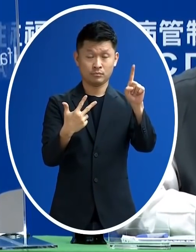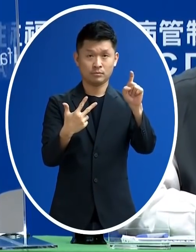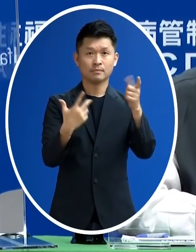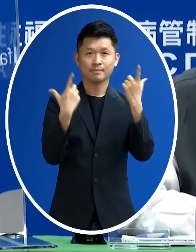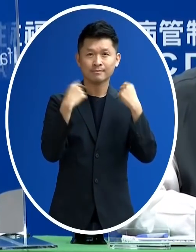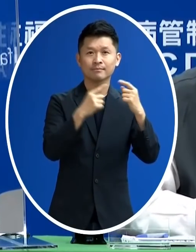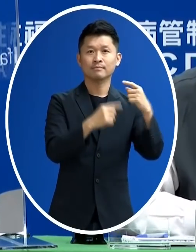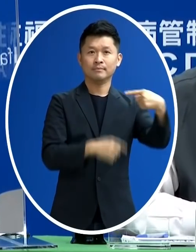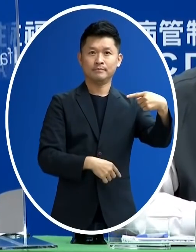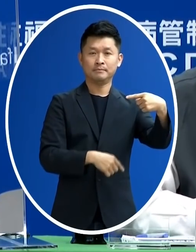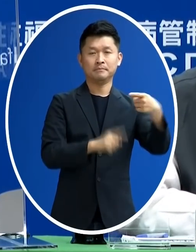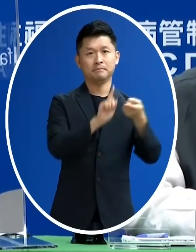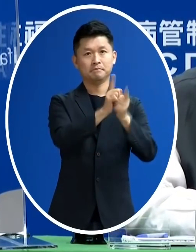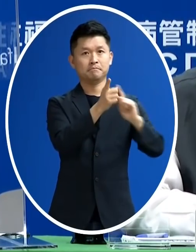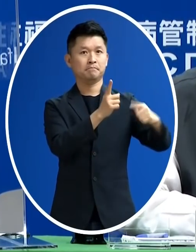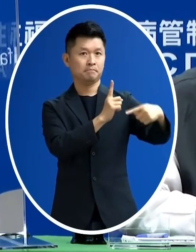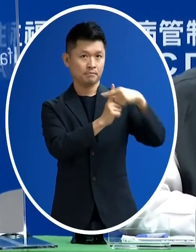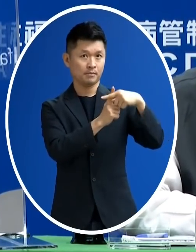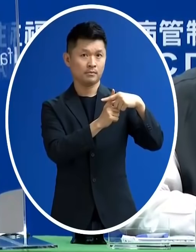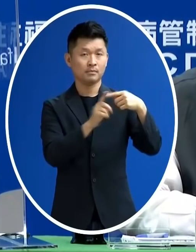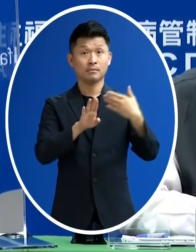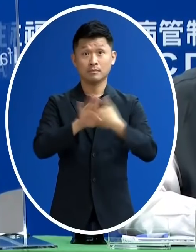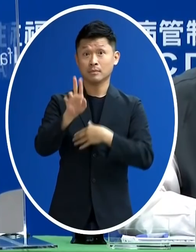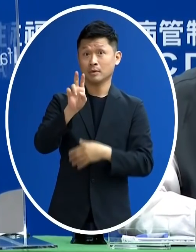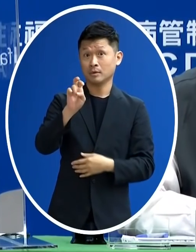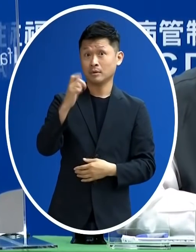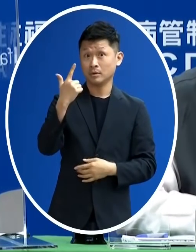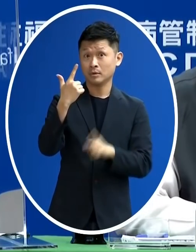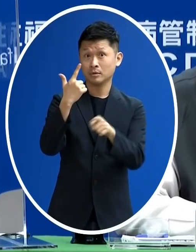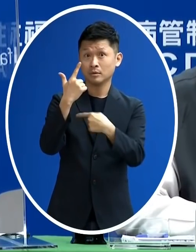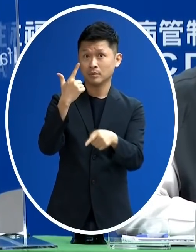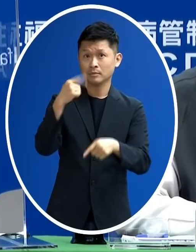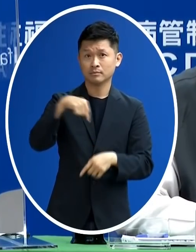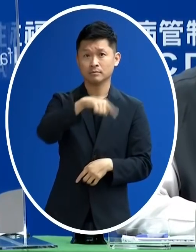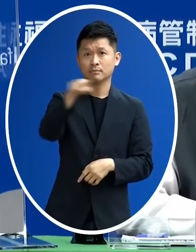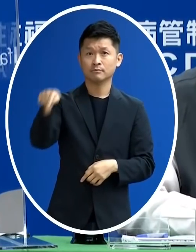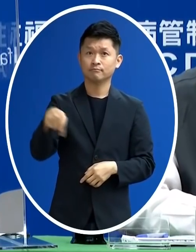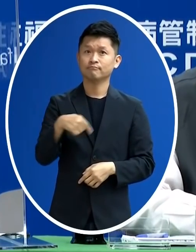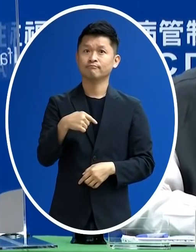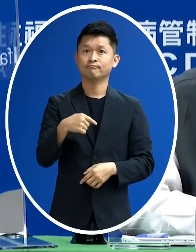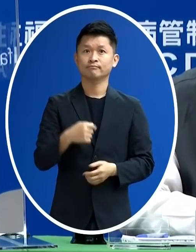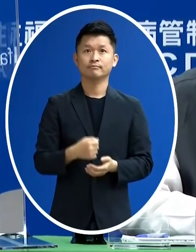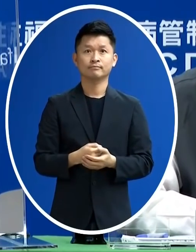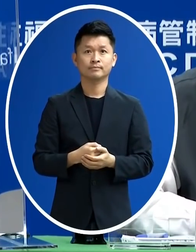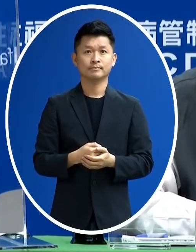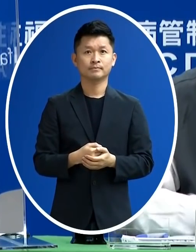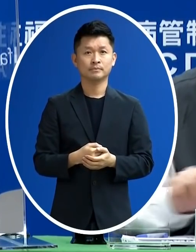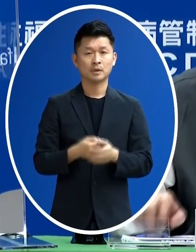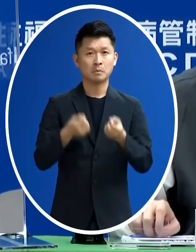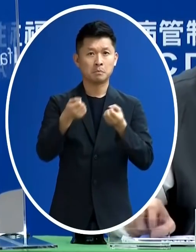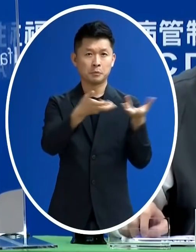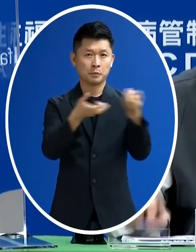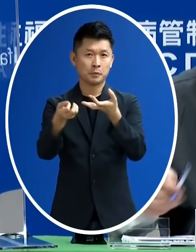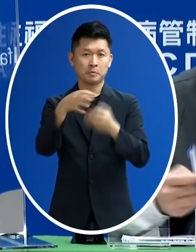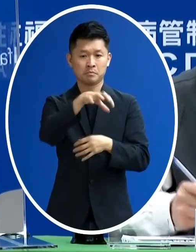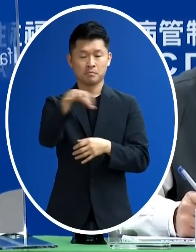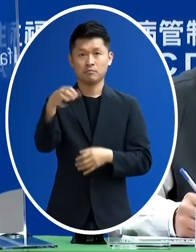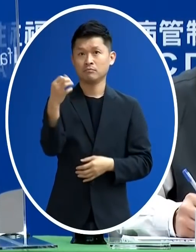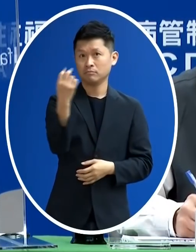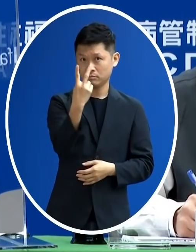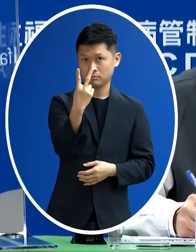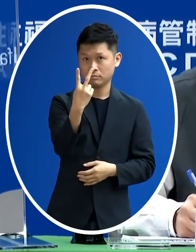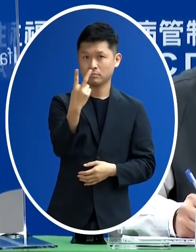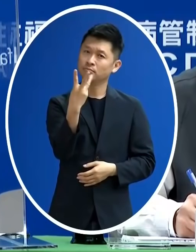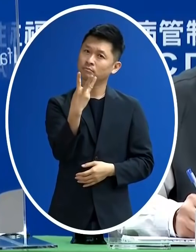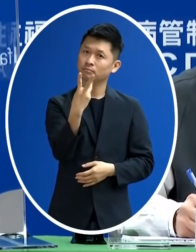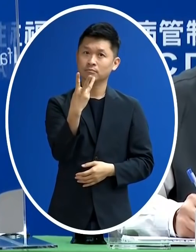是阴转阳。好，那其他还有26例哈，是有两三个群聚哈，那需要我们